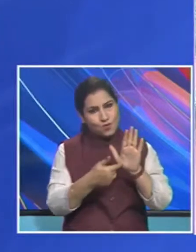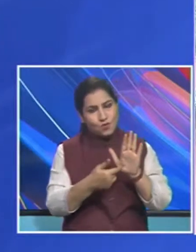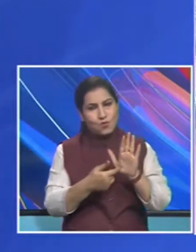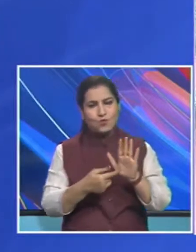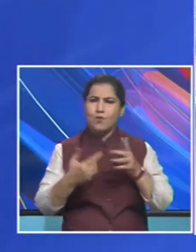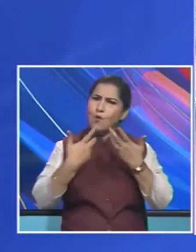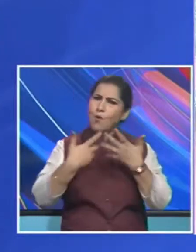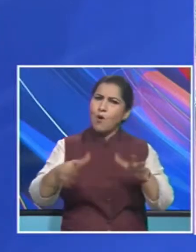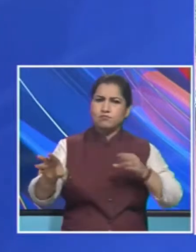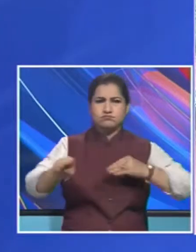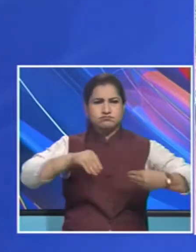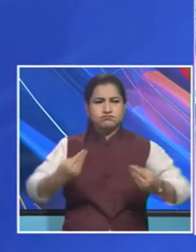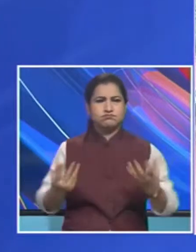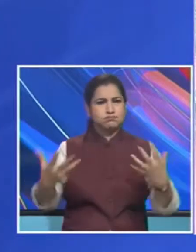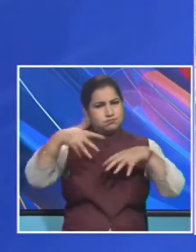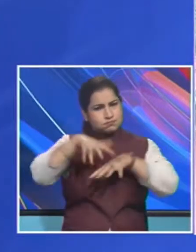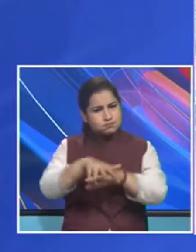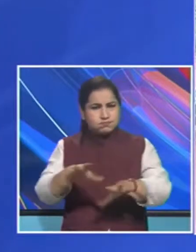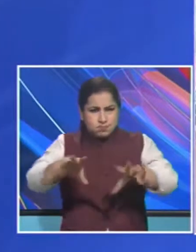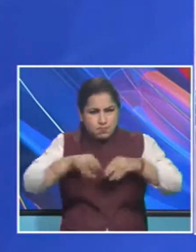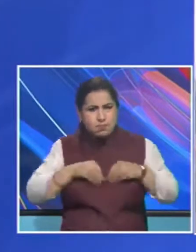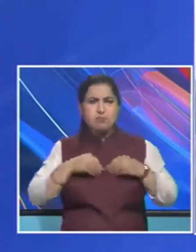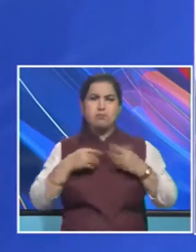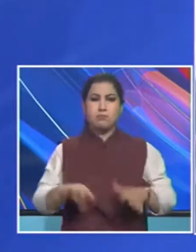adapting, and coping.